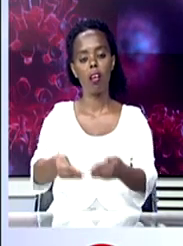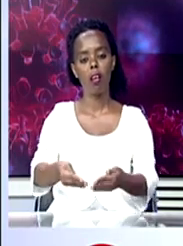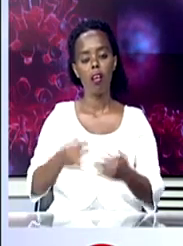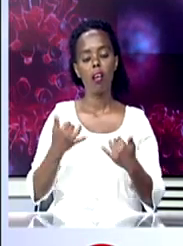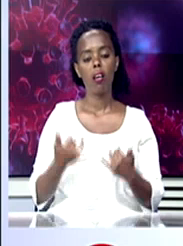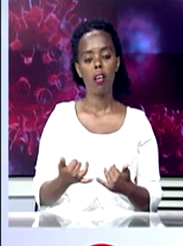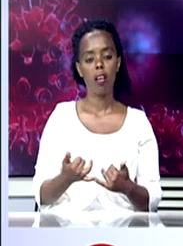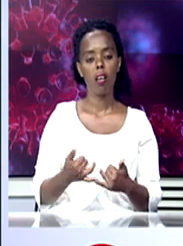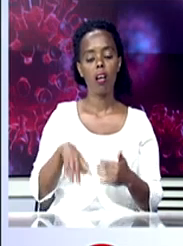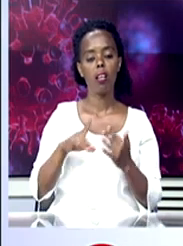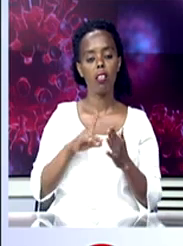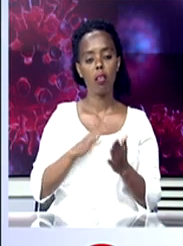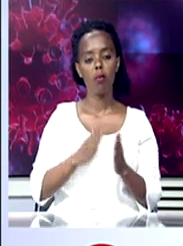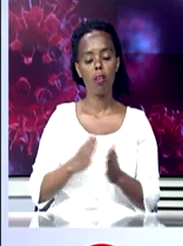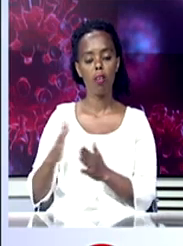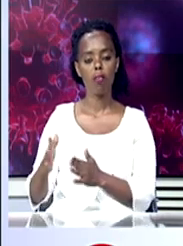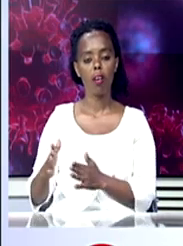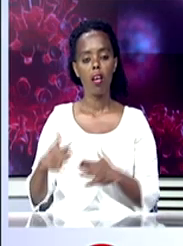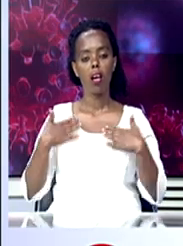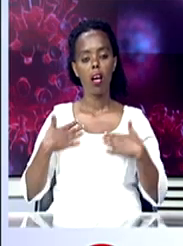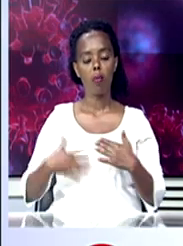kana kantiiboonni fi qaamni mootummaa bakka jiranitti